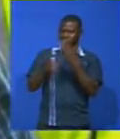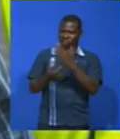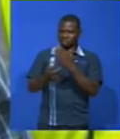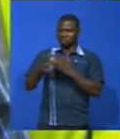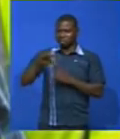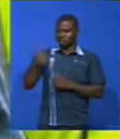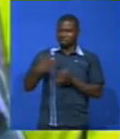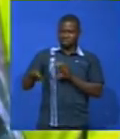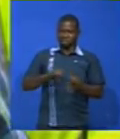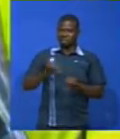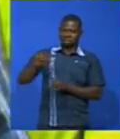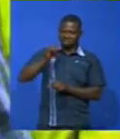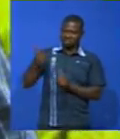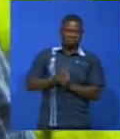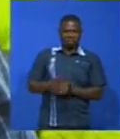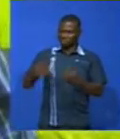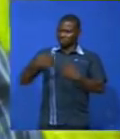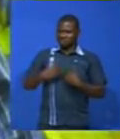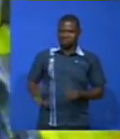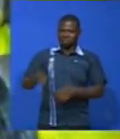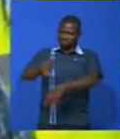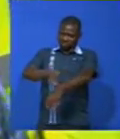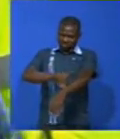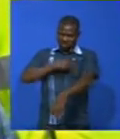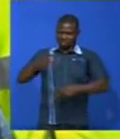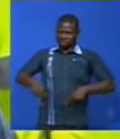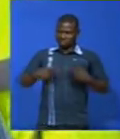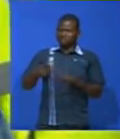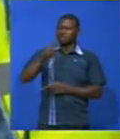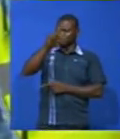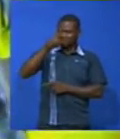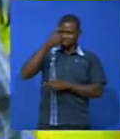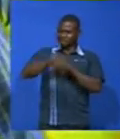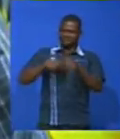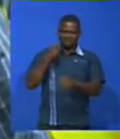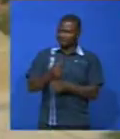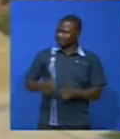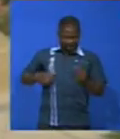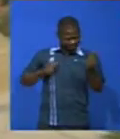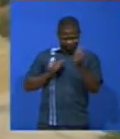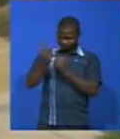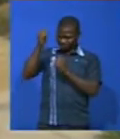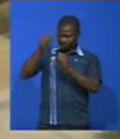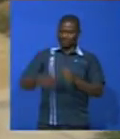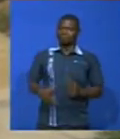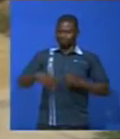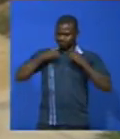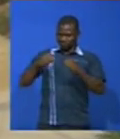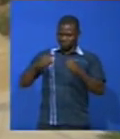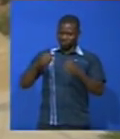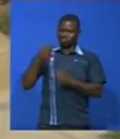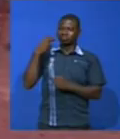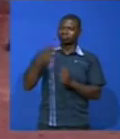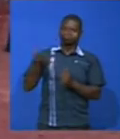ans. Et je peux vous assurer que ce pont sera le plus solide des trois que vous avez cités. Des matériaux en acier